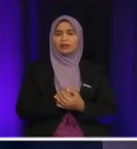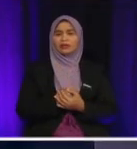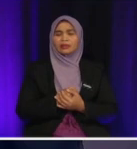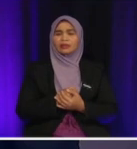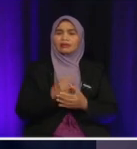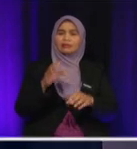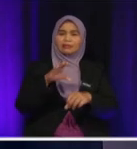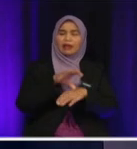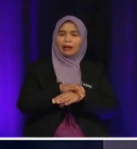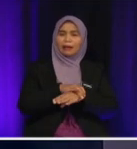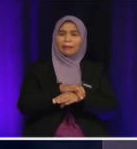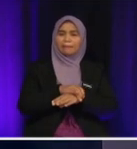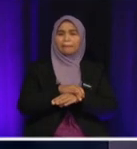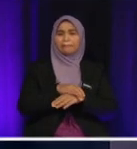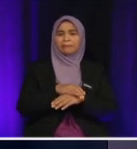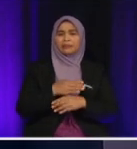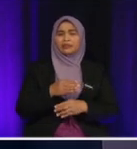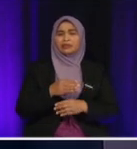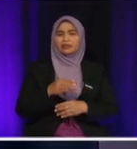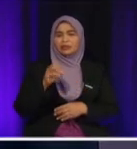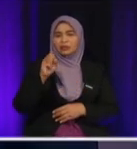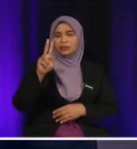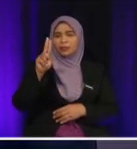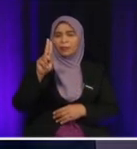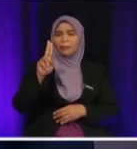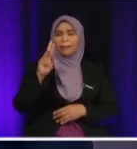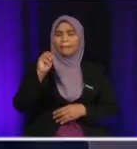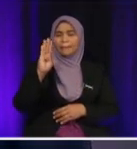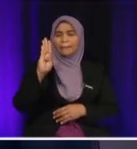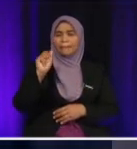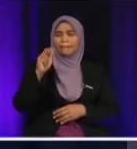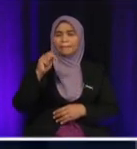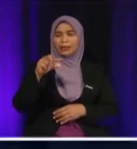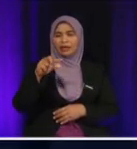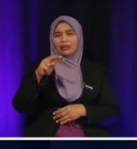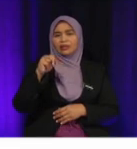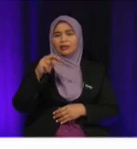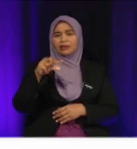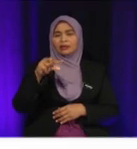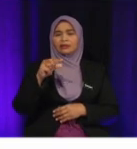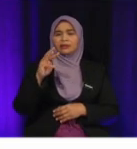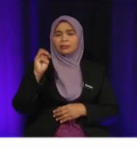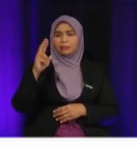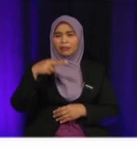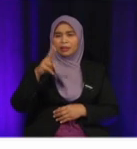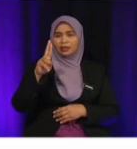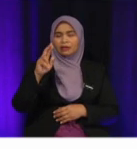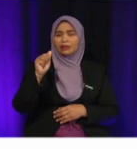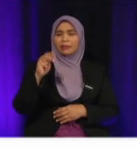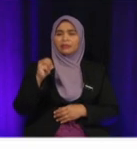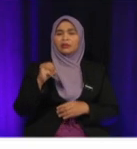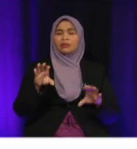basah, sumbang mahram dan sebagainya. Jadi di sini kita gunakan istilah zina iaitu melakukan persetubuhan